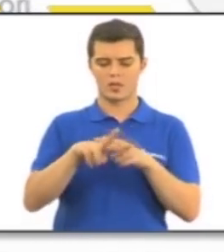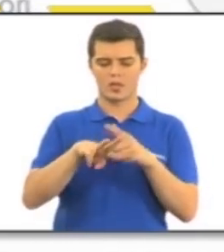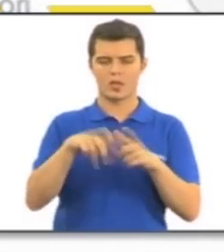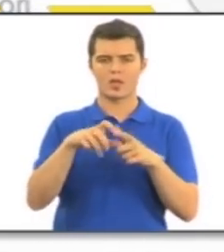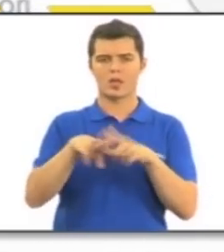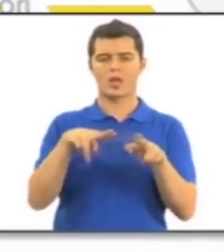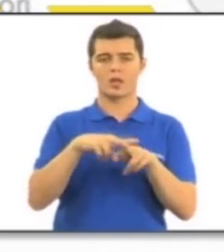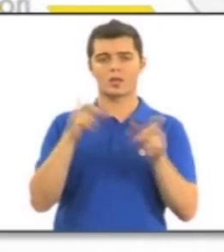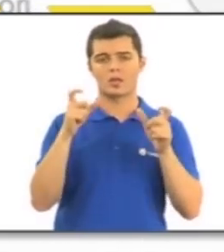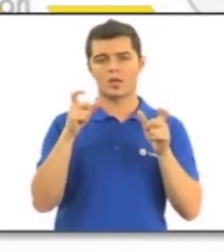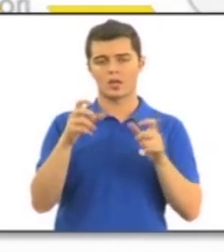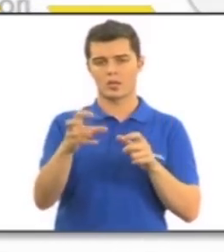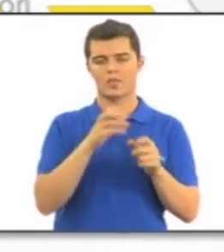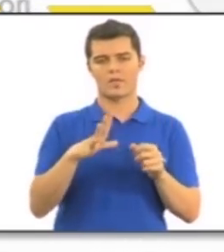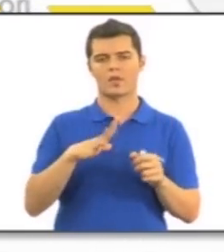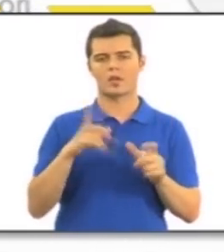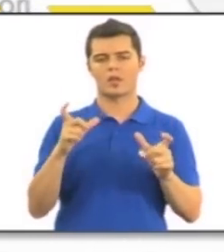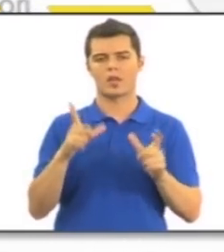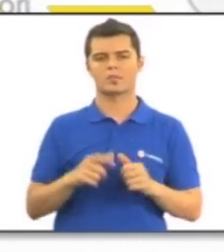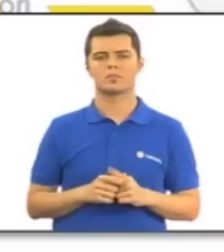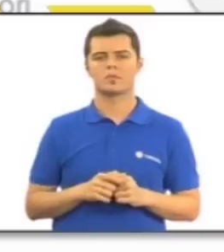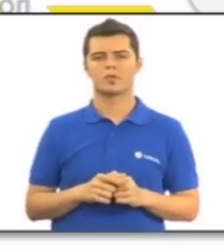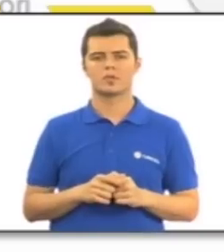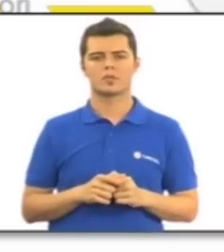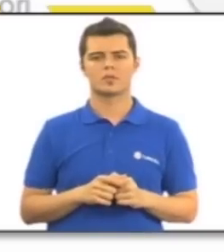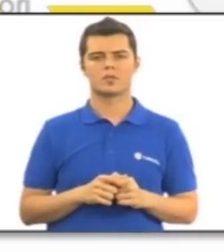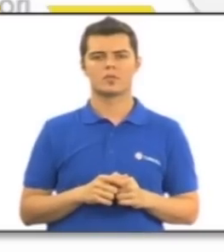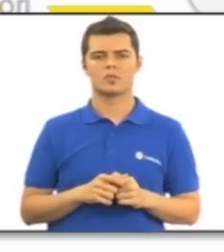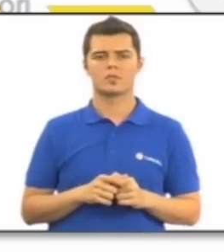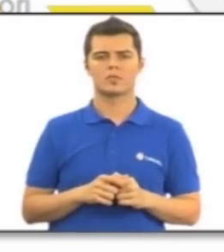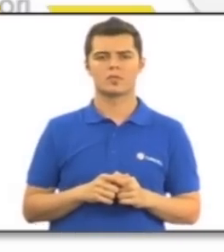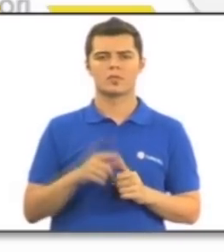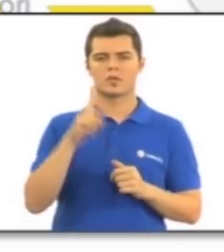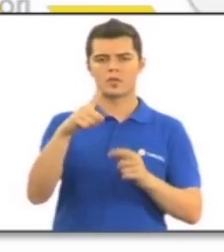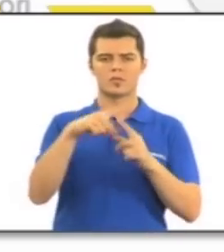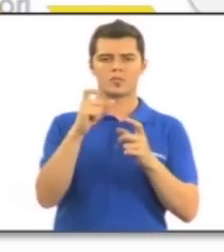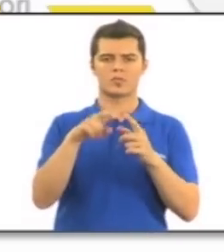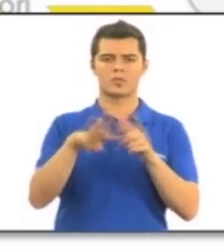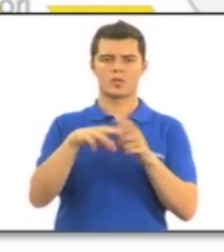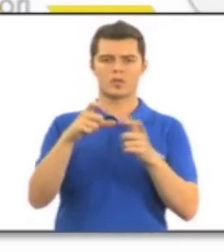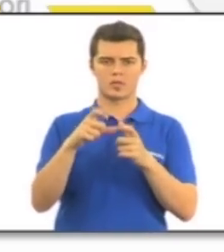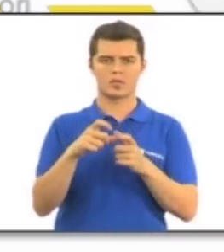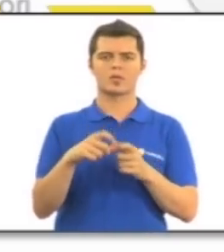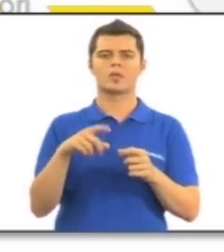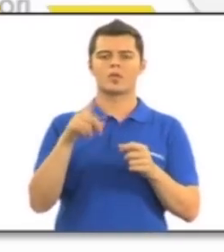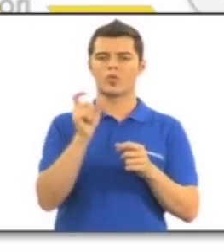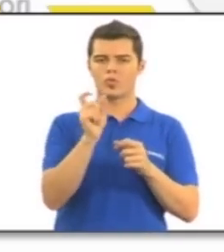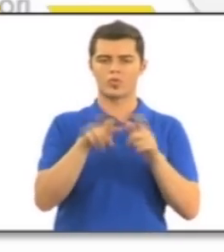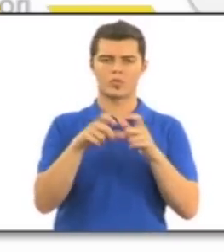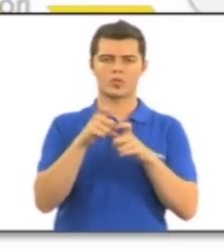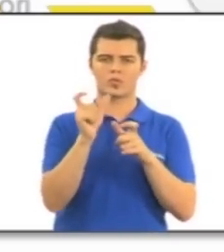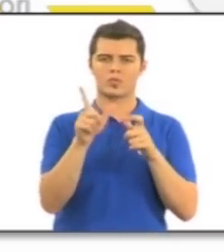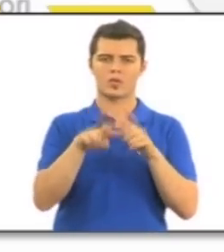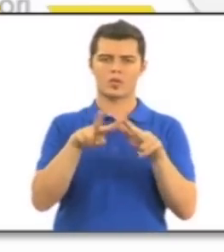almadıysanız güncelleme sonrasında önceki uygulamalarınızın tamamı silinecektir. Bu konuyla ilgili iTunes ile uygulamaların